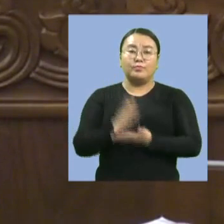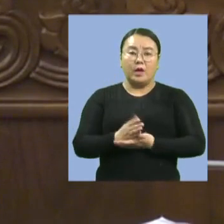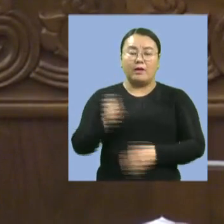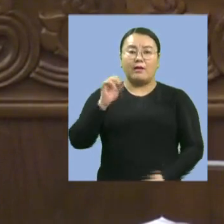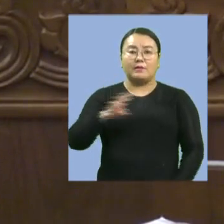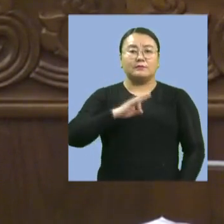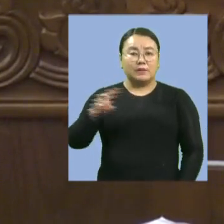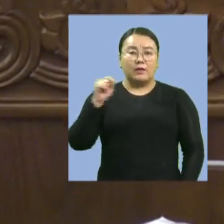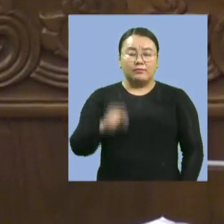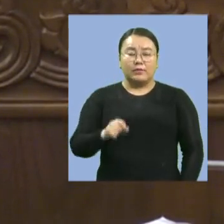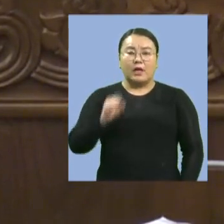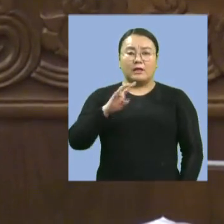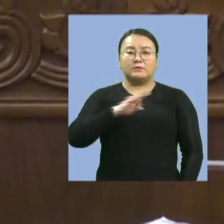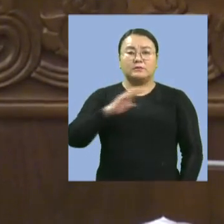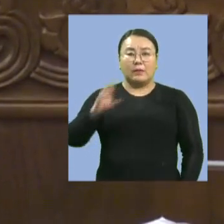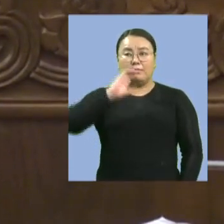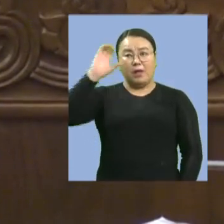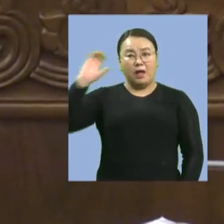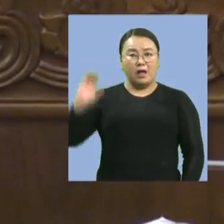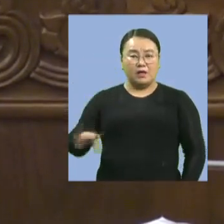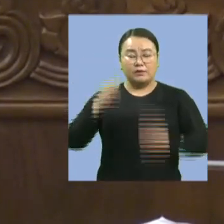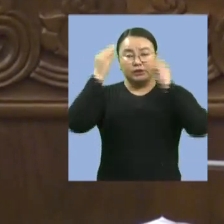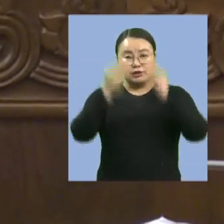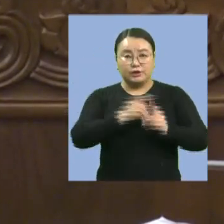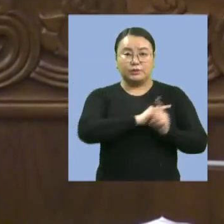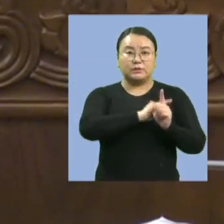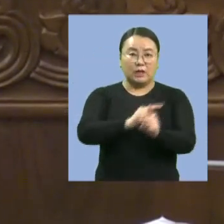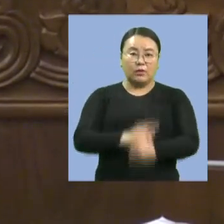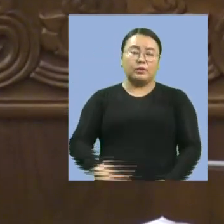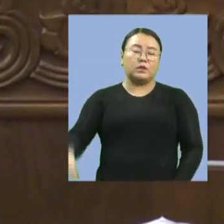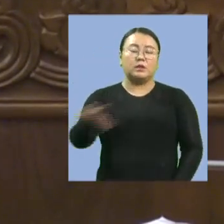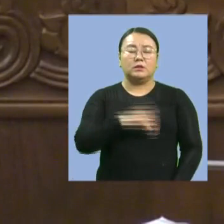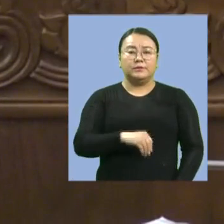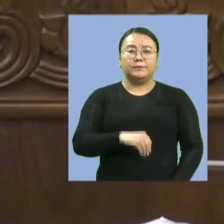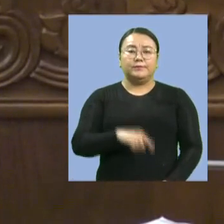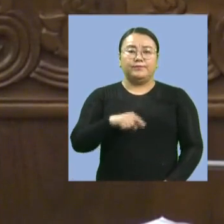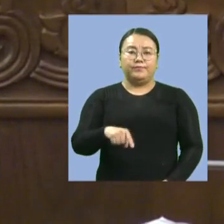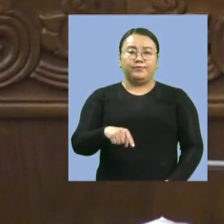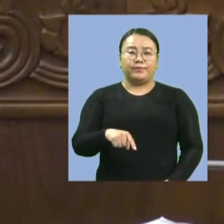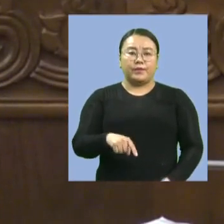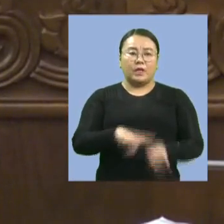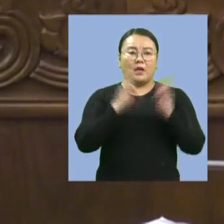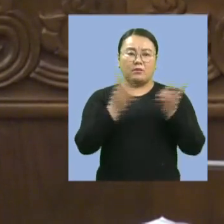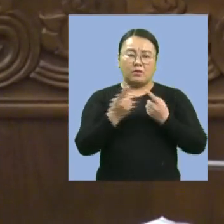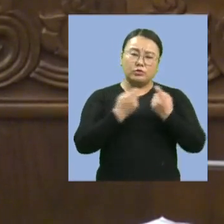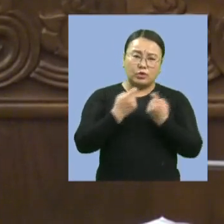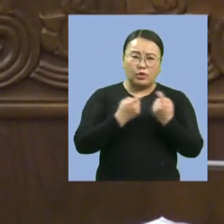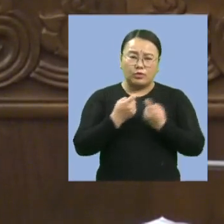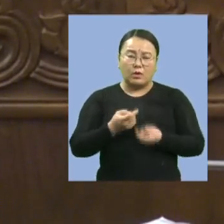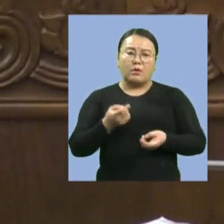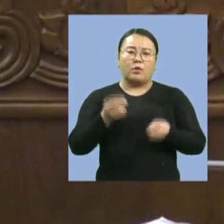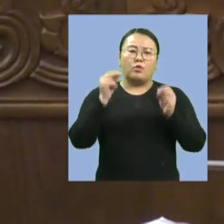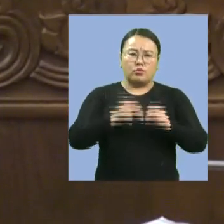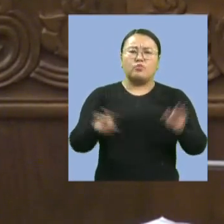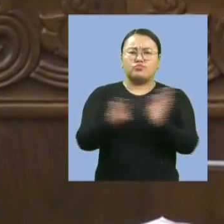юм аа гэдэг үүднээс ардчилсан намын зүгээс ардчилсан намын төлөөллийн байгууллагуудын шийдвэрийн дагуу бид бүгд бас энэ энэ өөрөө нийгмийн зөвшөөрчлөлийн